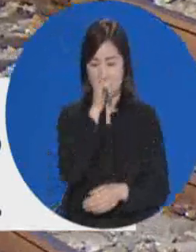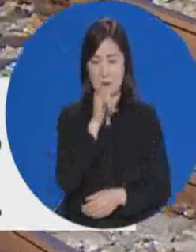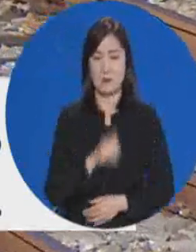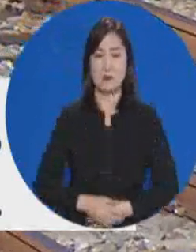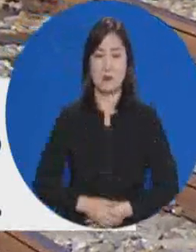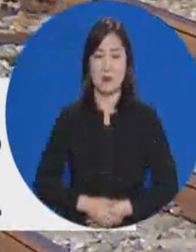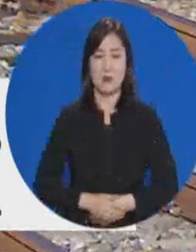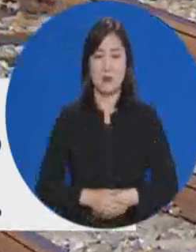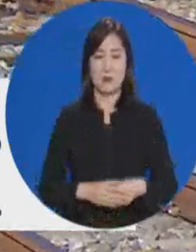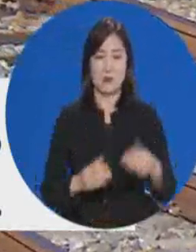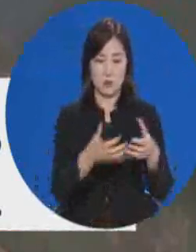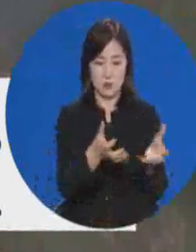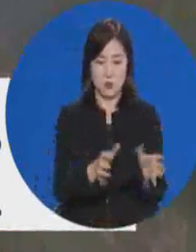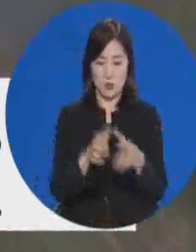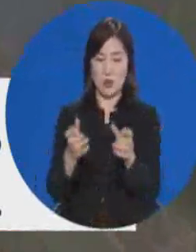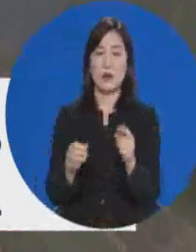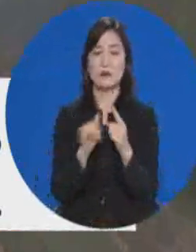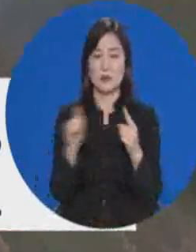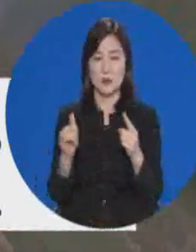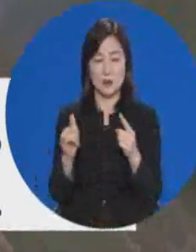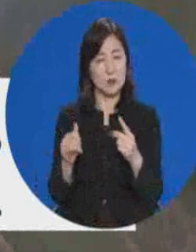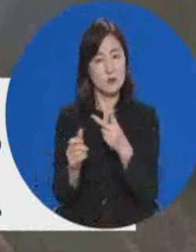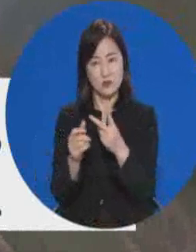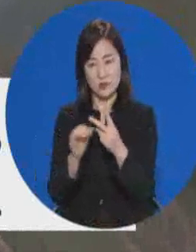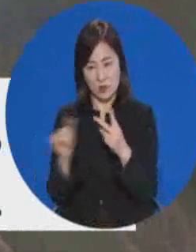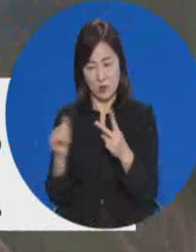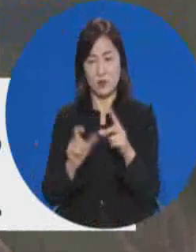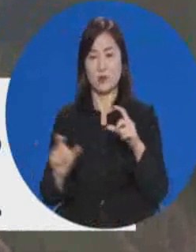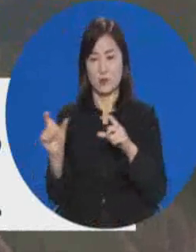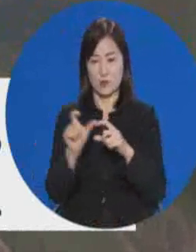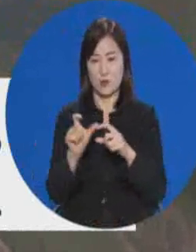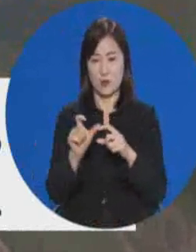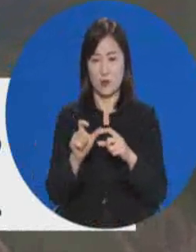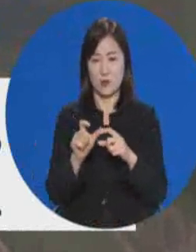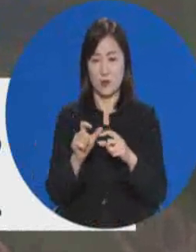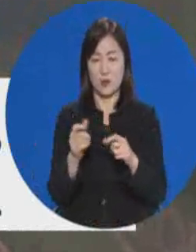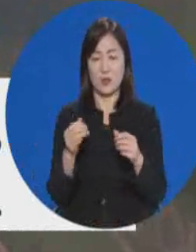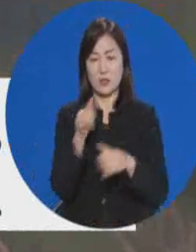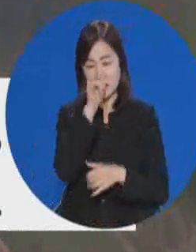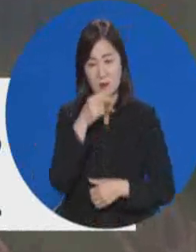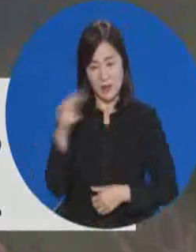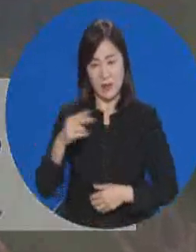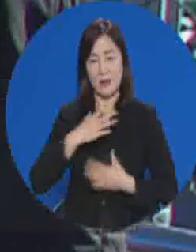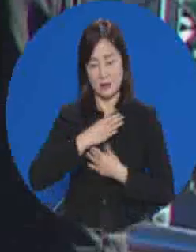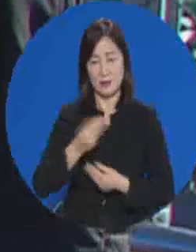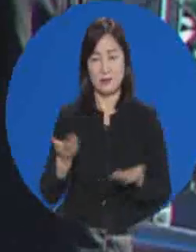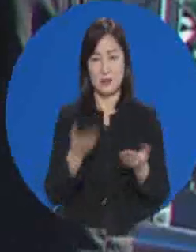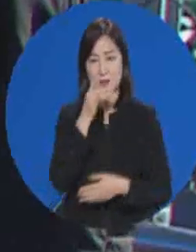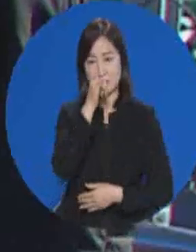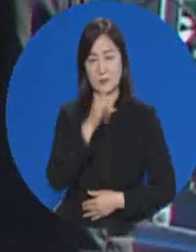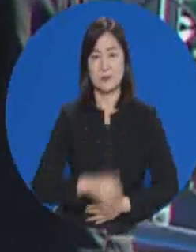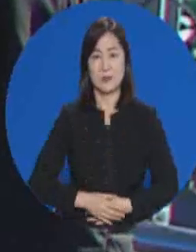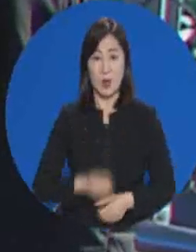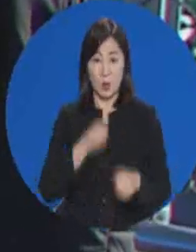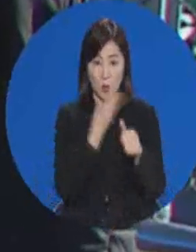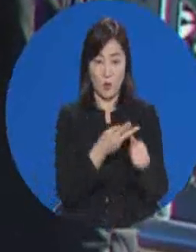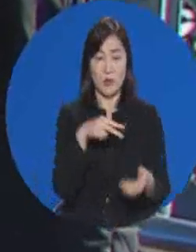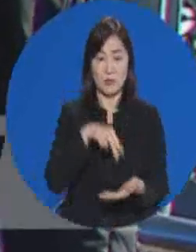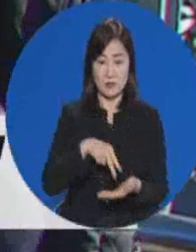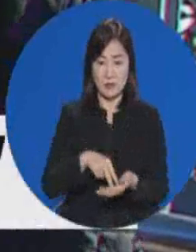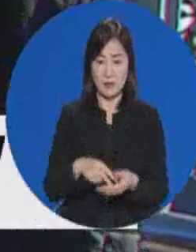각 조에 한 명씩 적어도 두 명씩은 더 들어와야 안전하게 일할 수 있지 않나. 고발인 측은